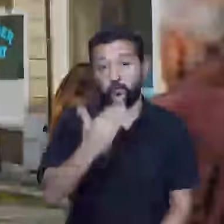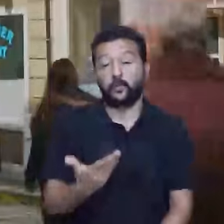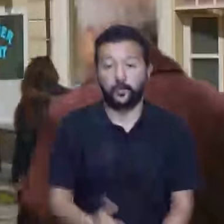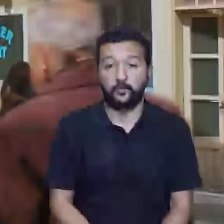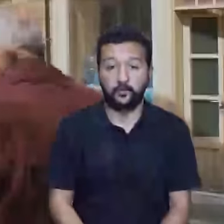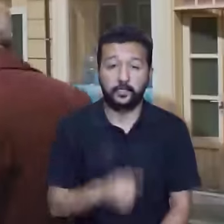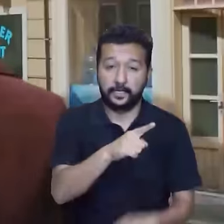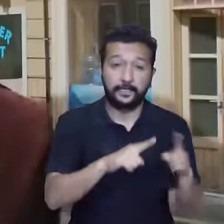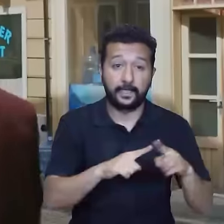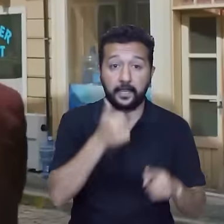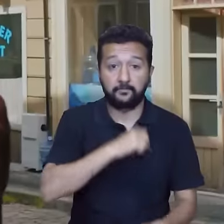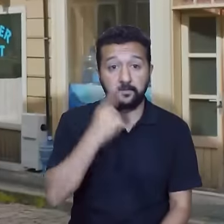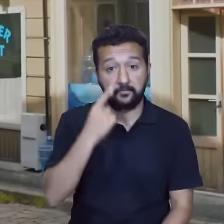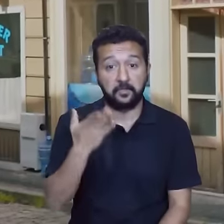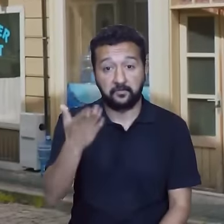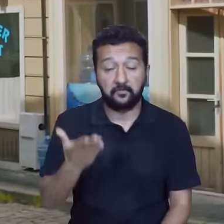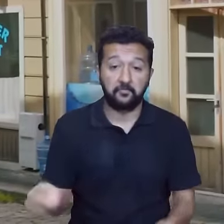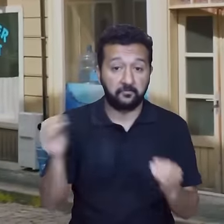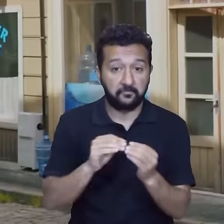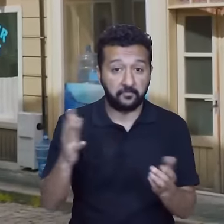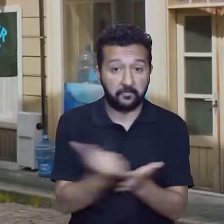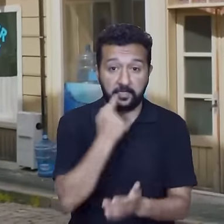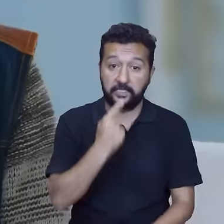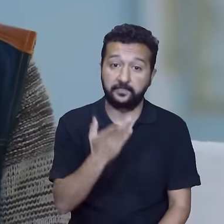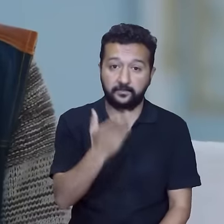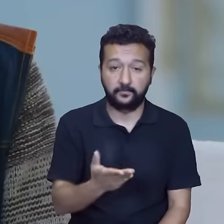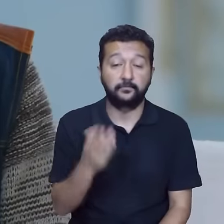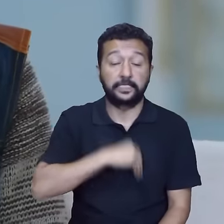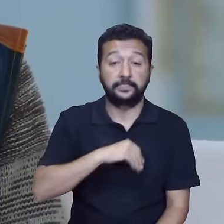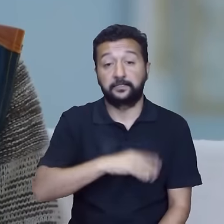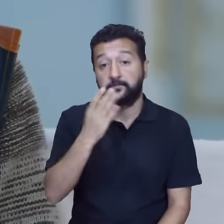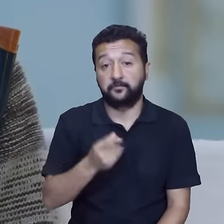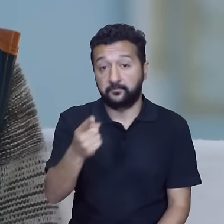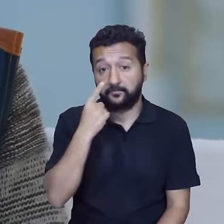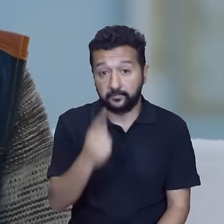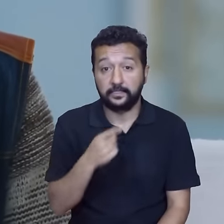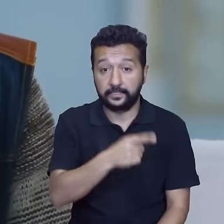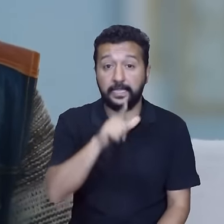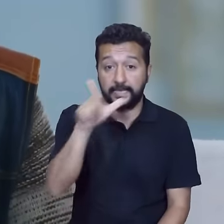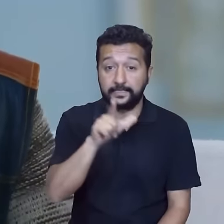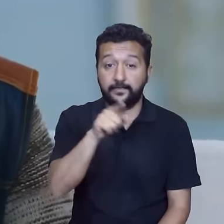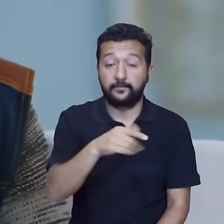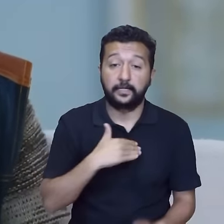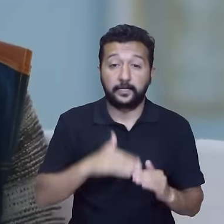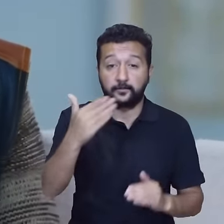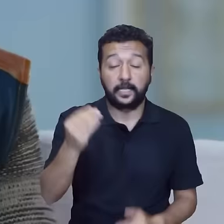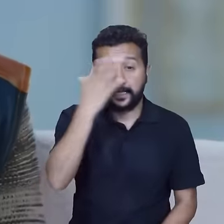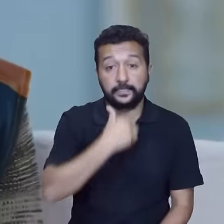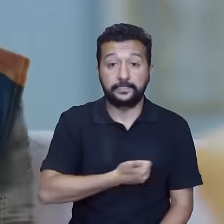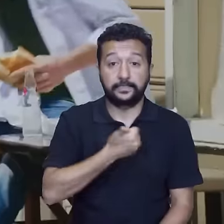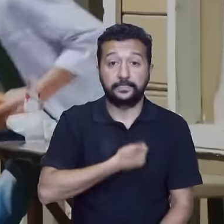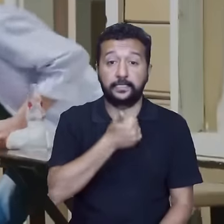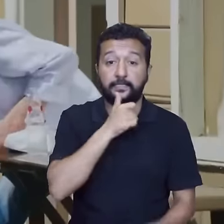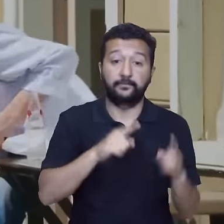söyleniyor. Tarık abiye bak ya. Abi turnayı gözünden vurmuş desene. Sandın oğlum. Bak lisede... Benden sonra en yakışıklı